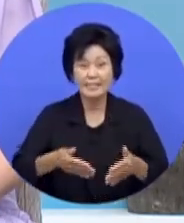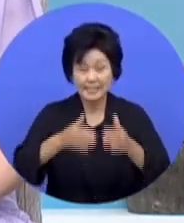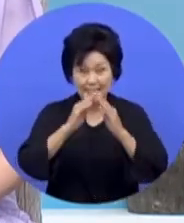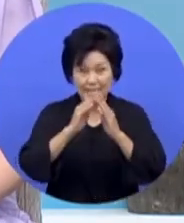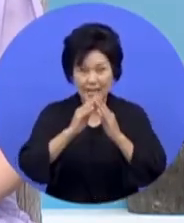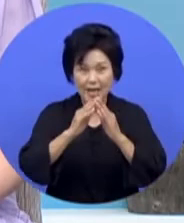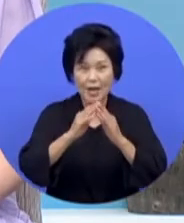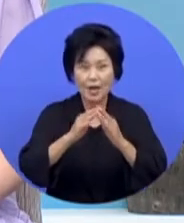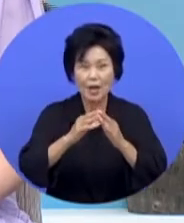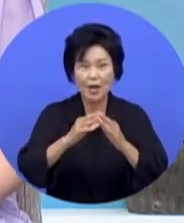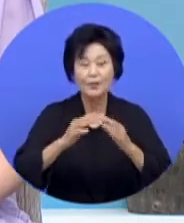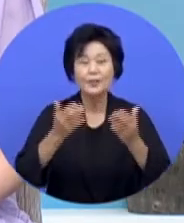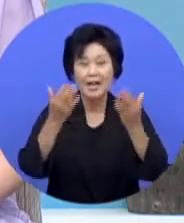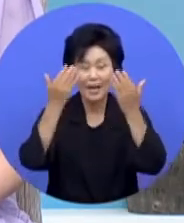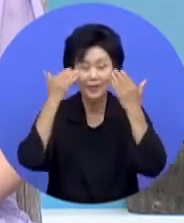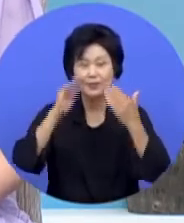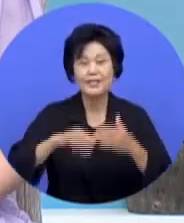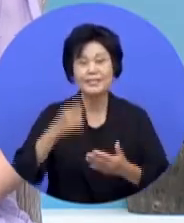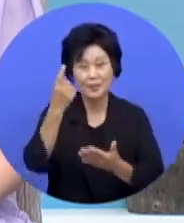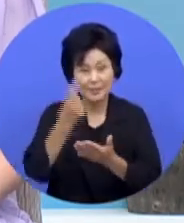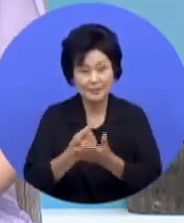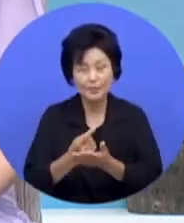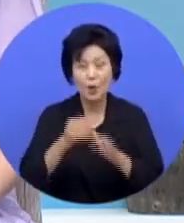기독국제학교 여러분과 함께했습니다. 오늘도 결론은